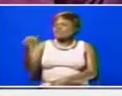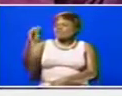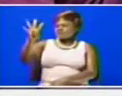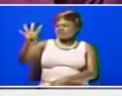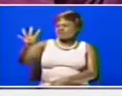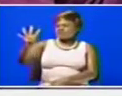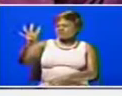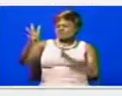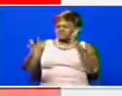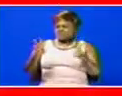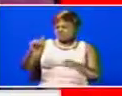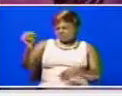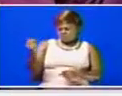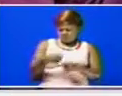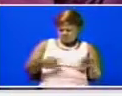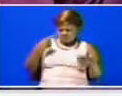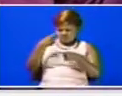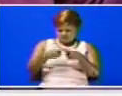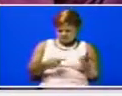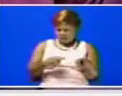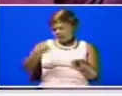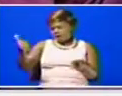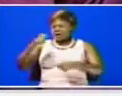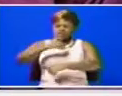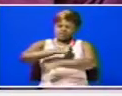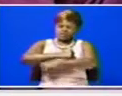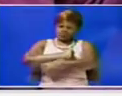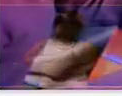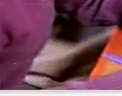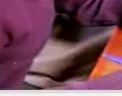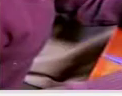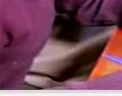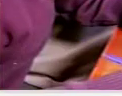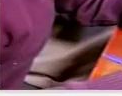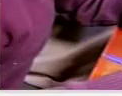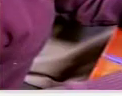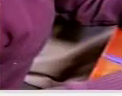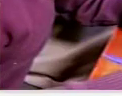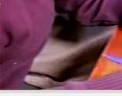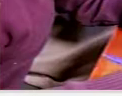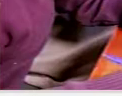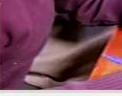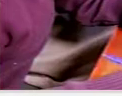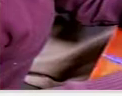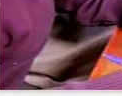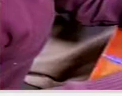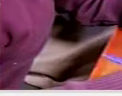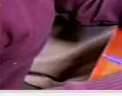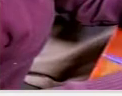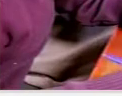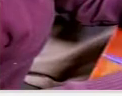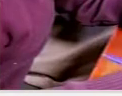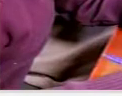1,053,554 kila mwaka. Wanafunzi wa shule nyingine zikiwemo zile za kaunti watalipa karo ya shilingi